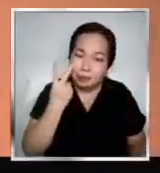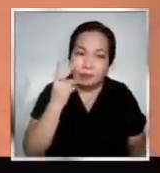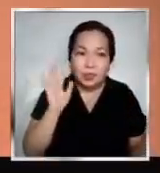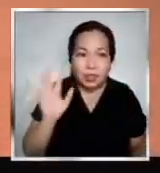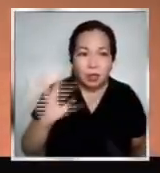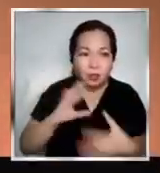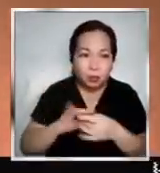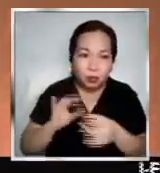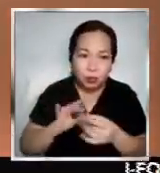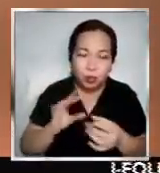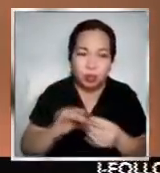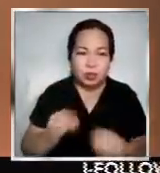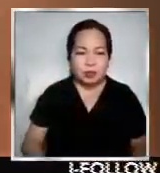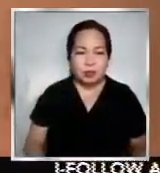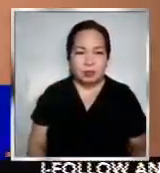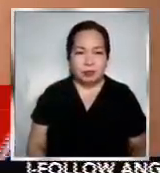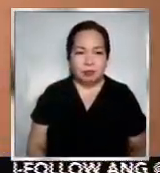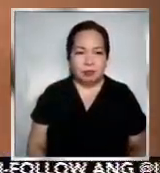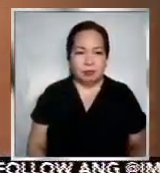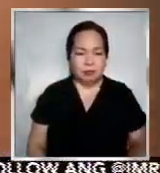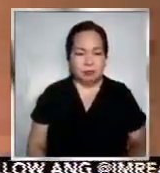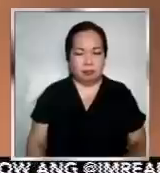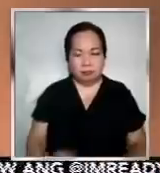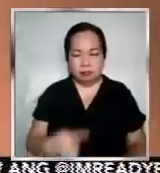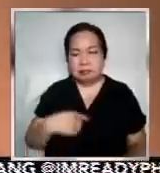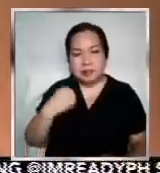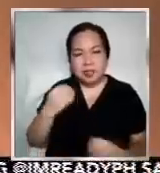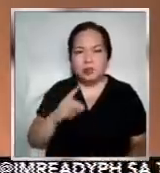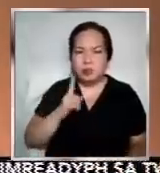we're giving only 30% of chance of survival.